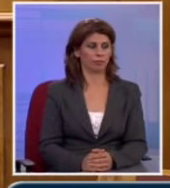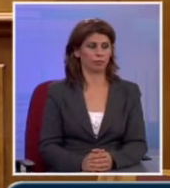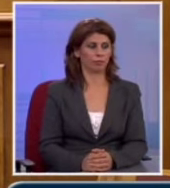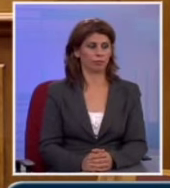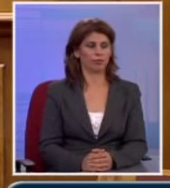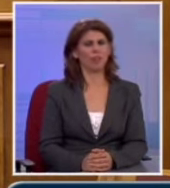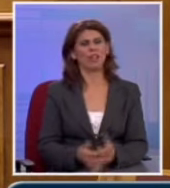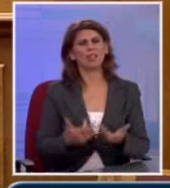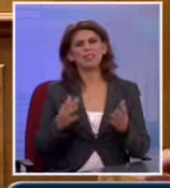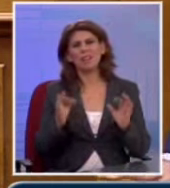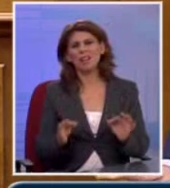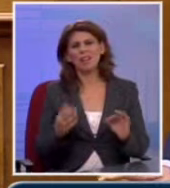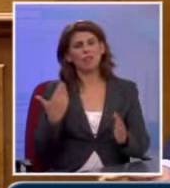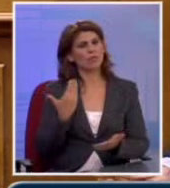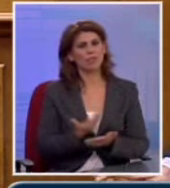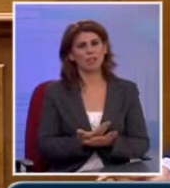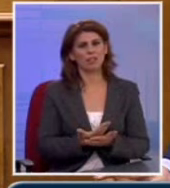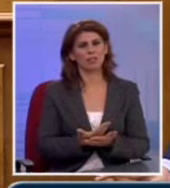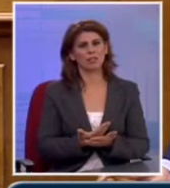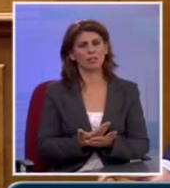Τι ακριβώς ζητάτε